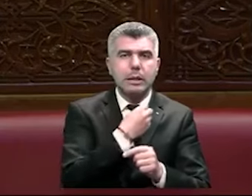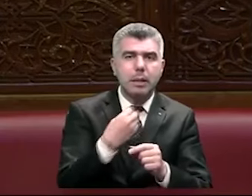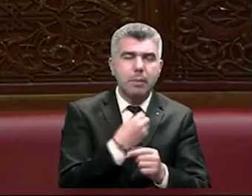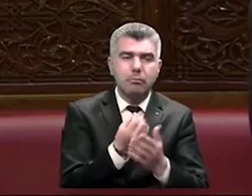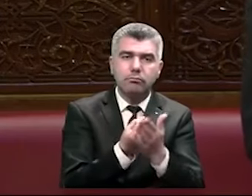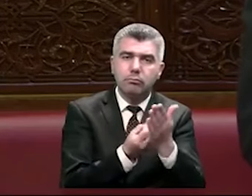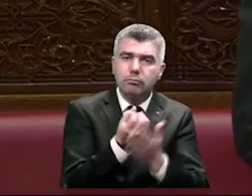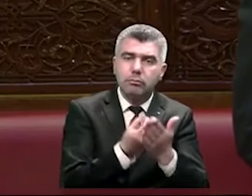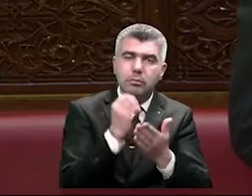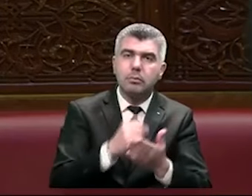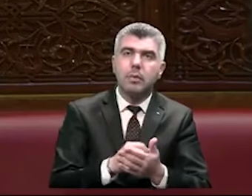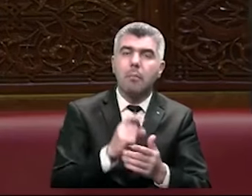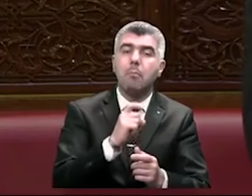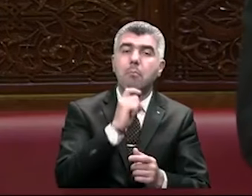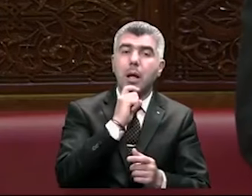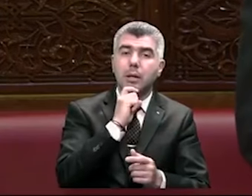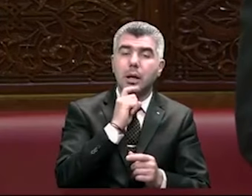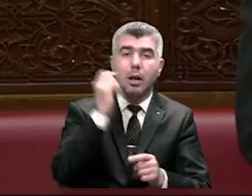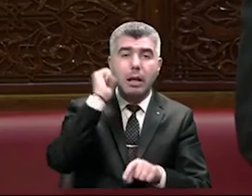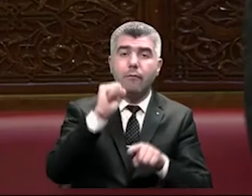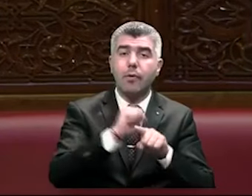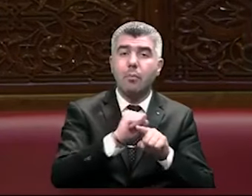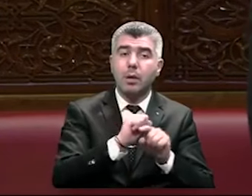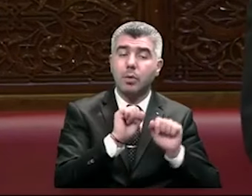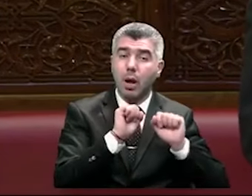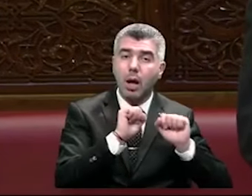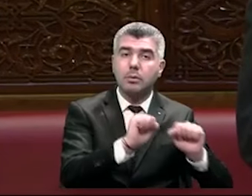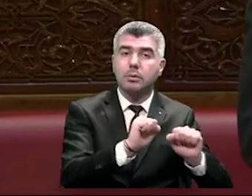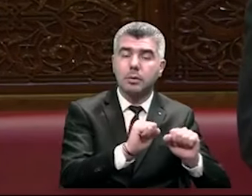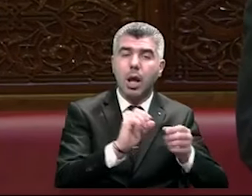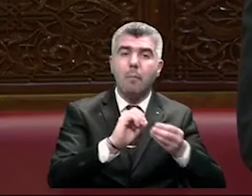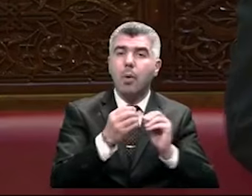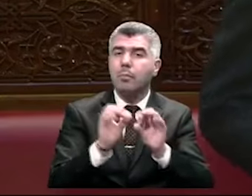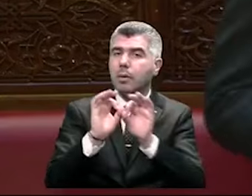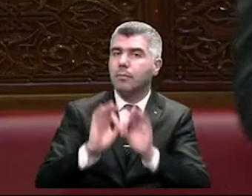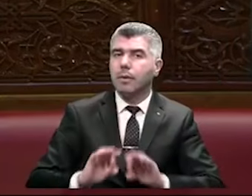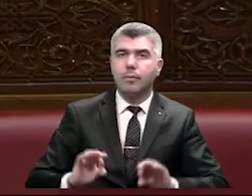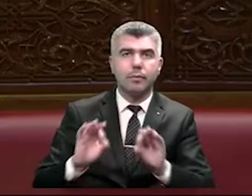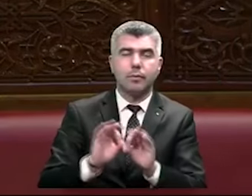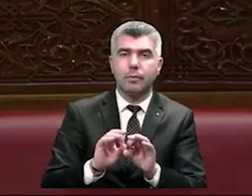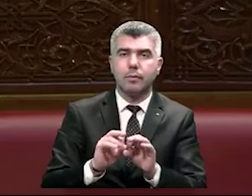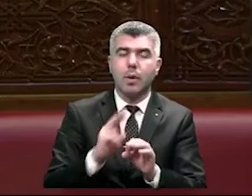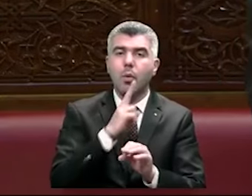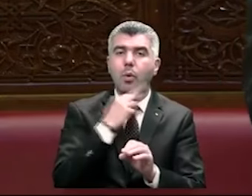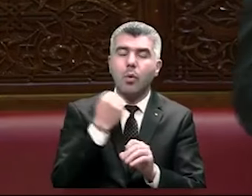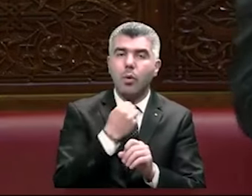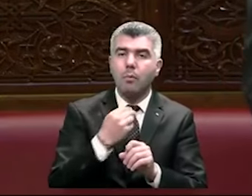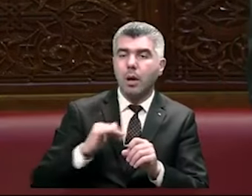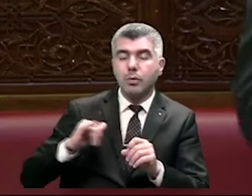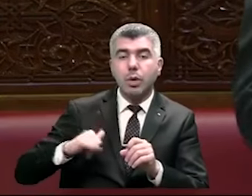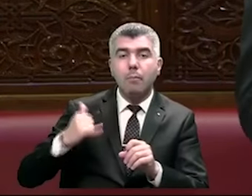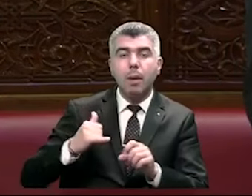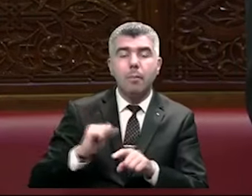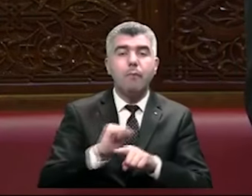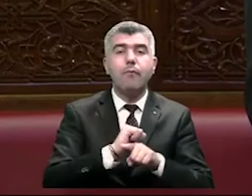ومازال ال كان التكوين خاص احنا ما عندناش مشكلنا حكومه بغنا نكون الشباب ديالنا ماشي